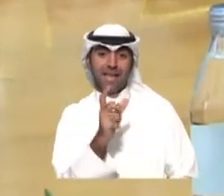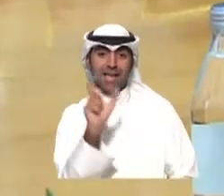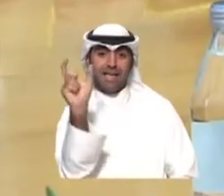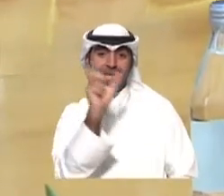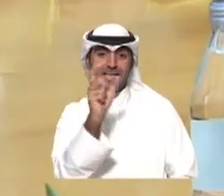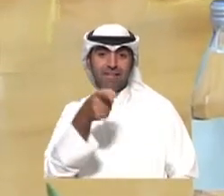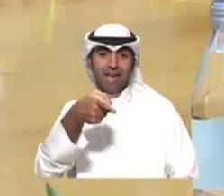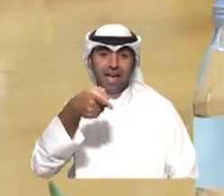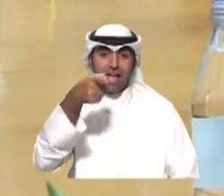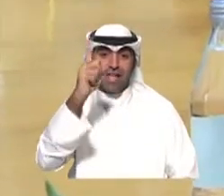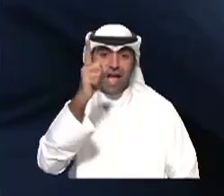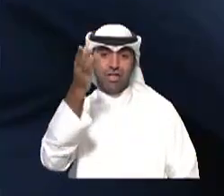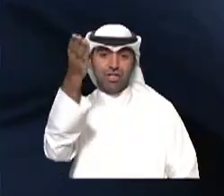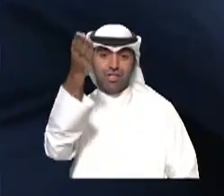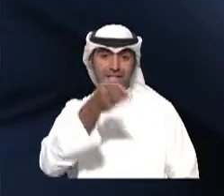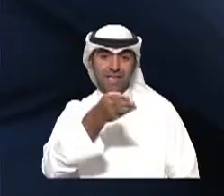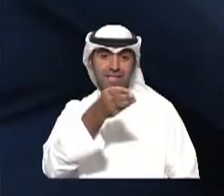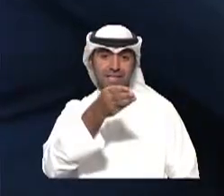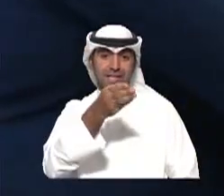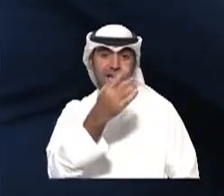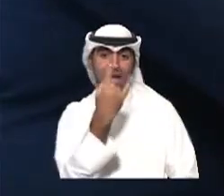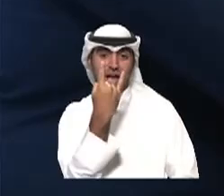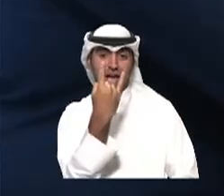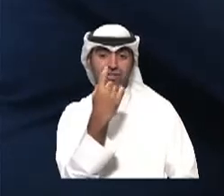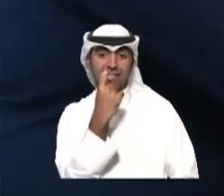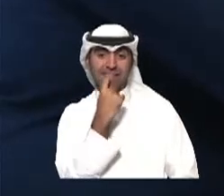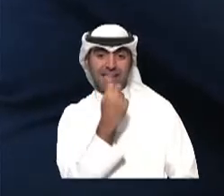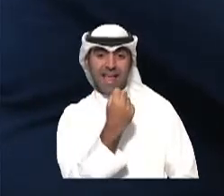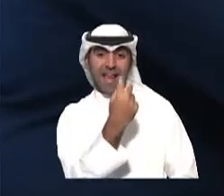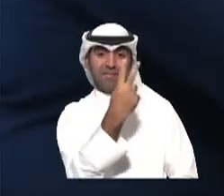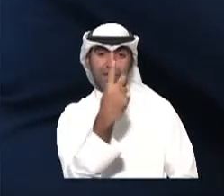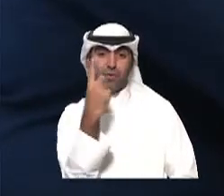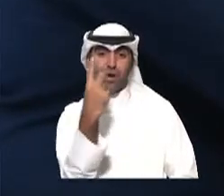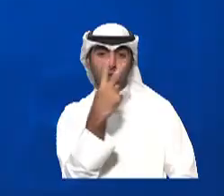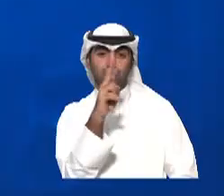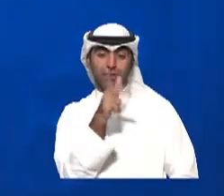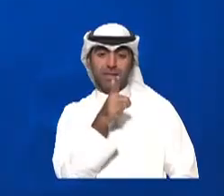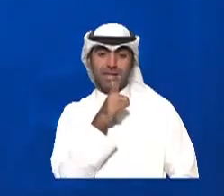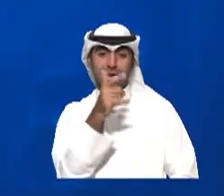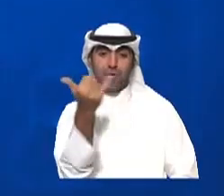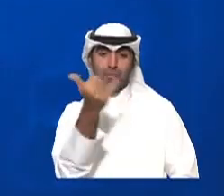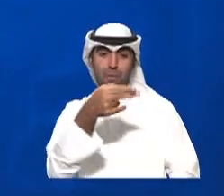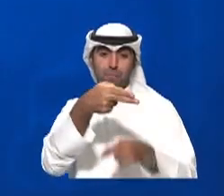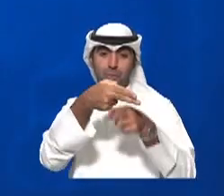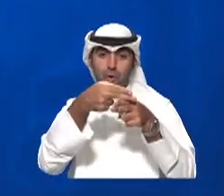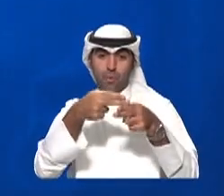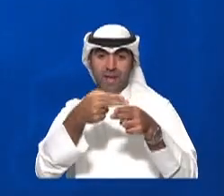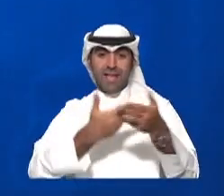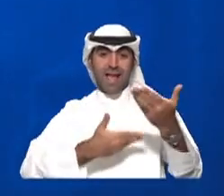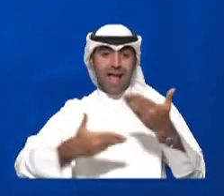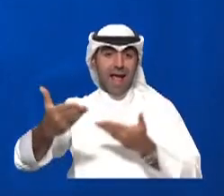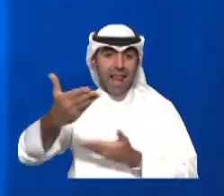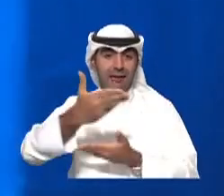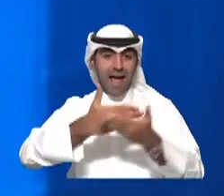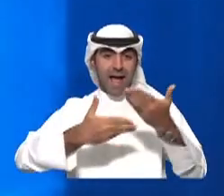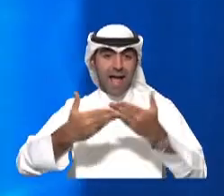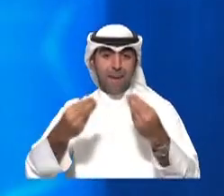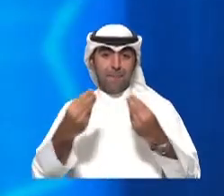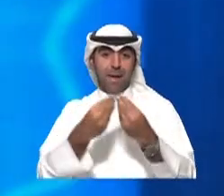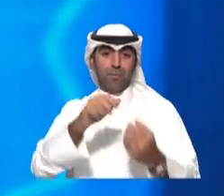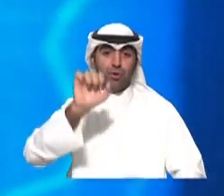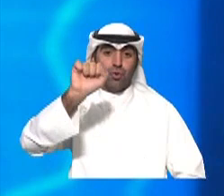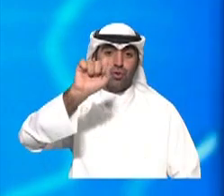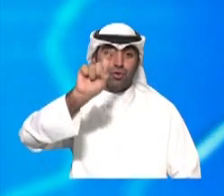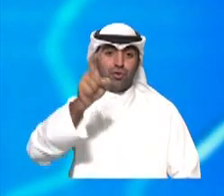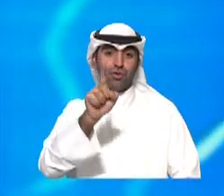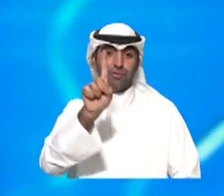حيث تم خلال اللقاء استعراض أوجه العلاقات الثنائية التي تربط البلدين الصديقين، والتي سيحتفل بمرور